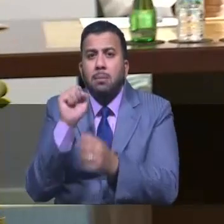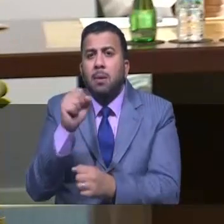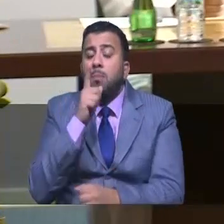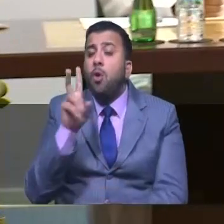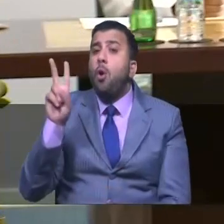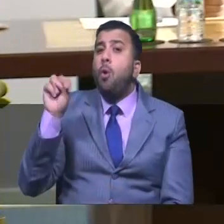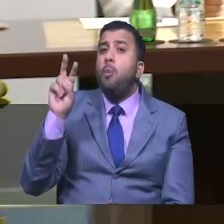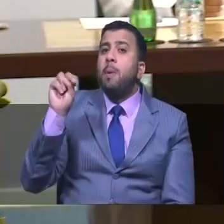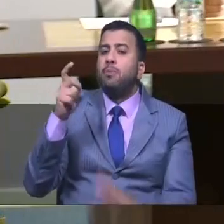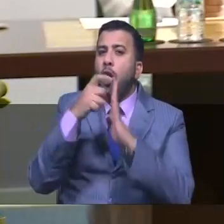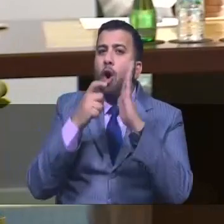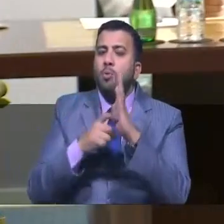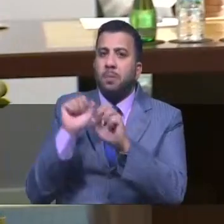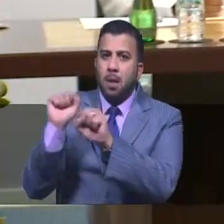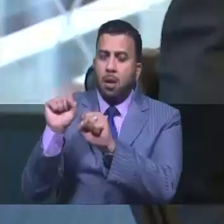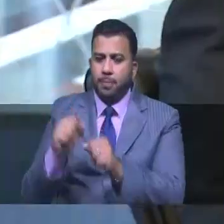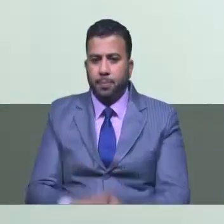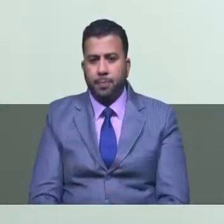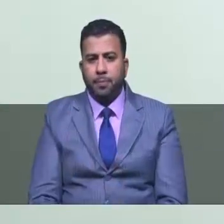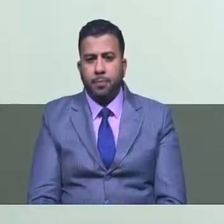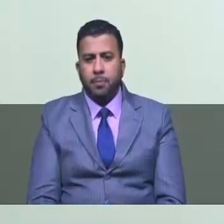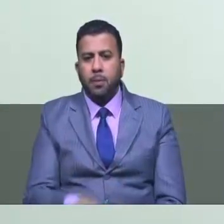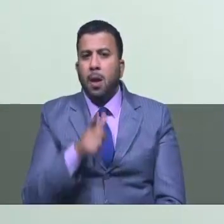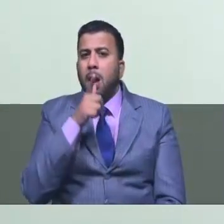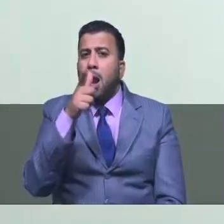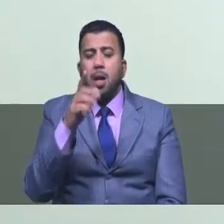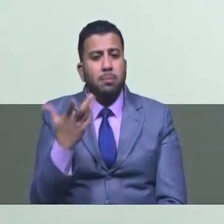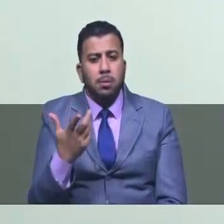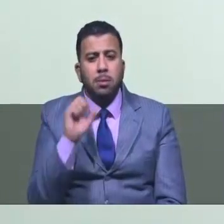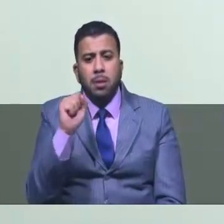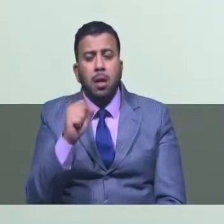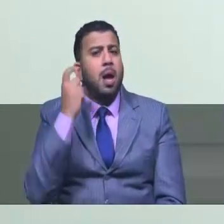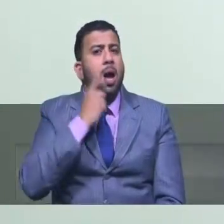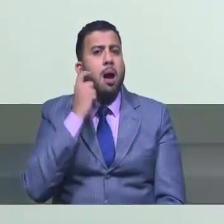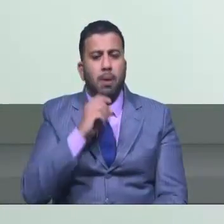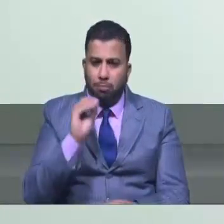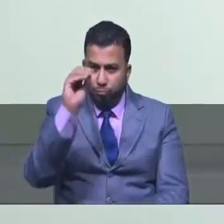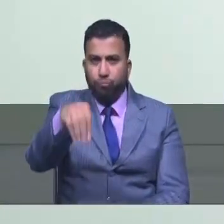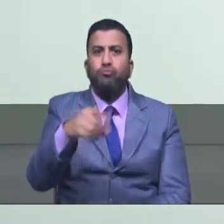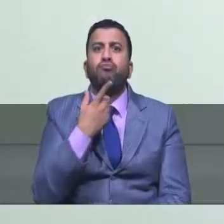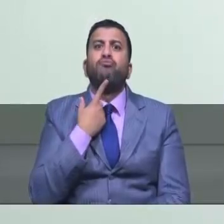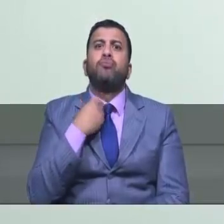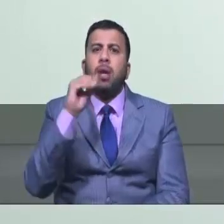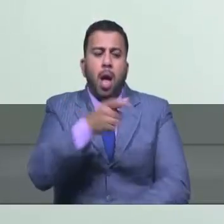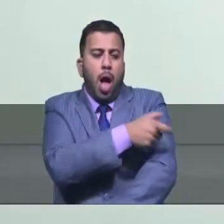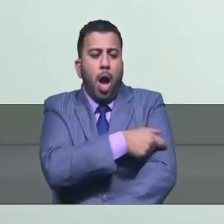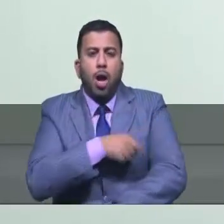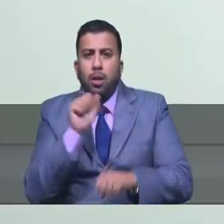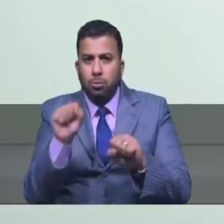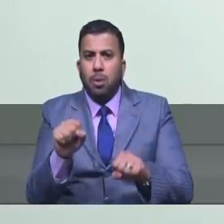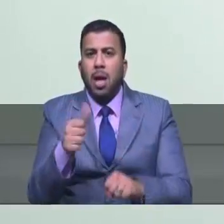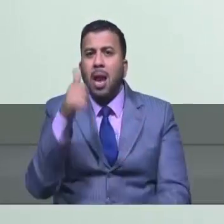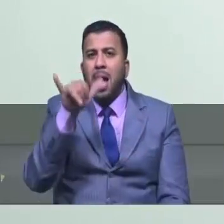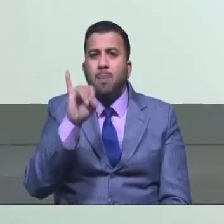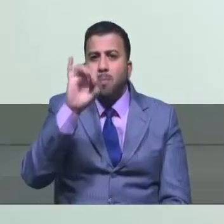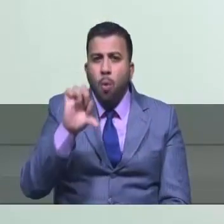منظمات الأمم المتحدة. تكلم الاجتماع حول ترشيح دولة الإمارات العربية المتحدة لعضوية الآيمو،